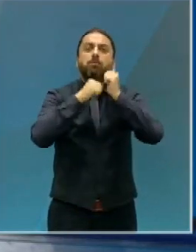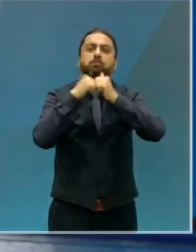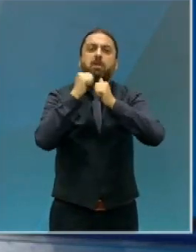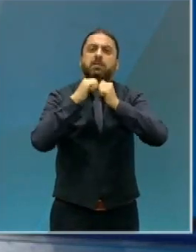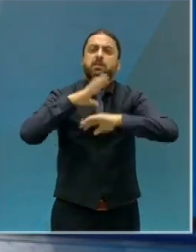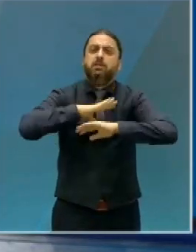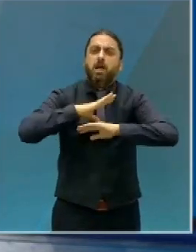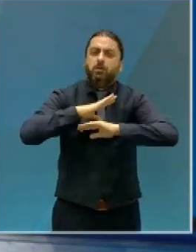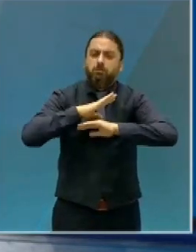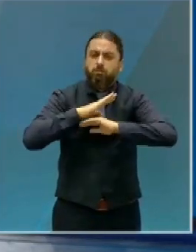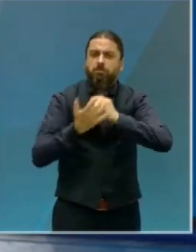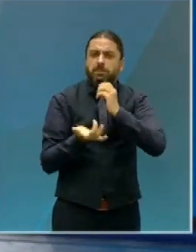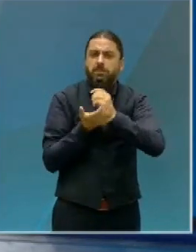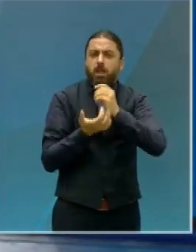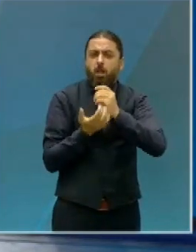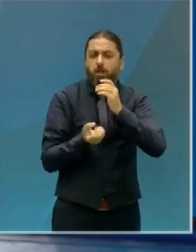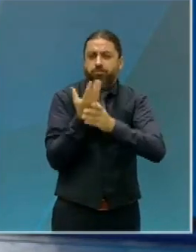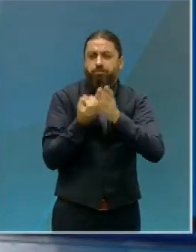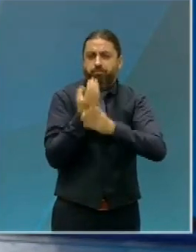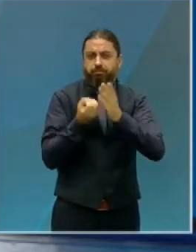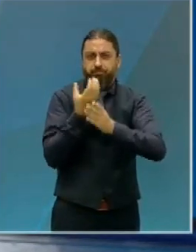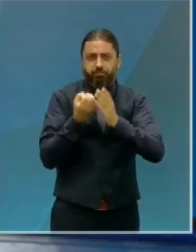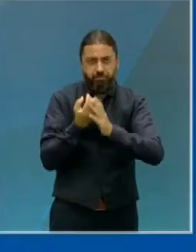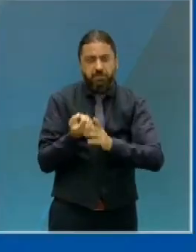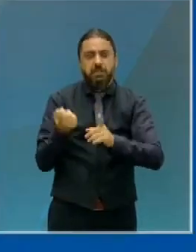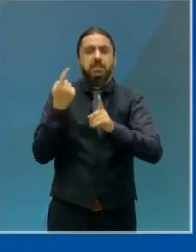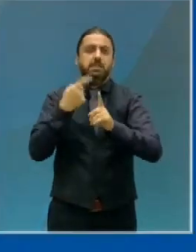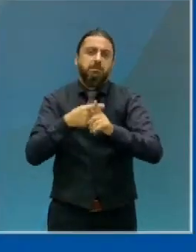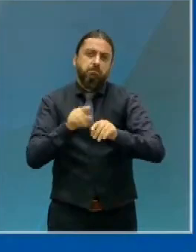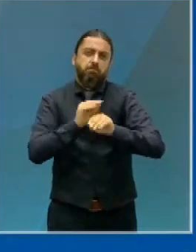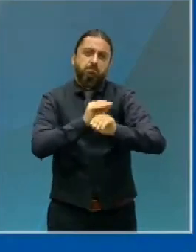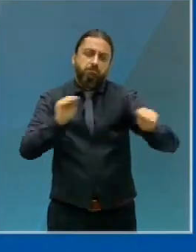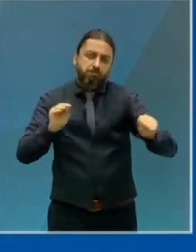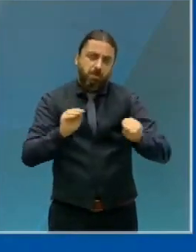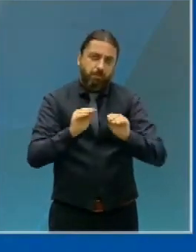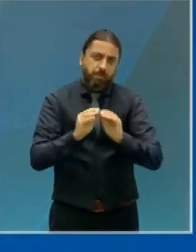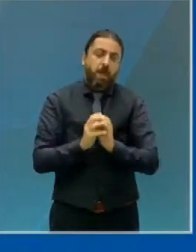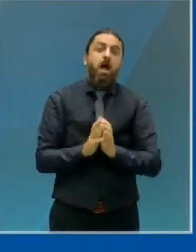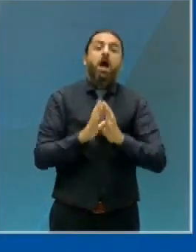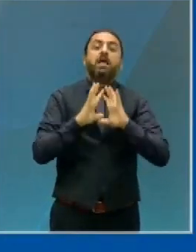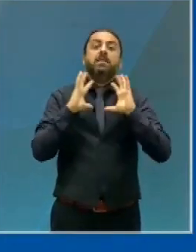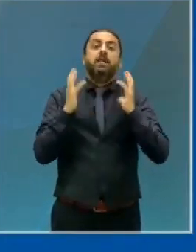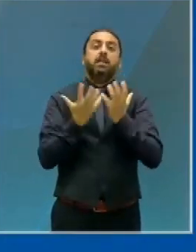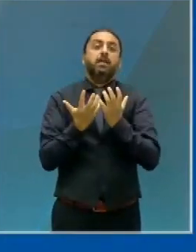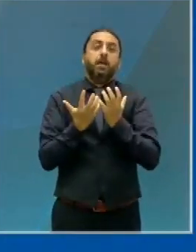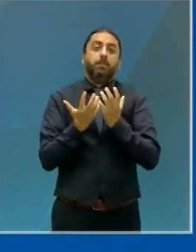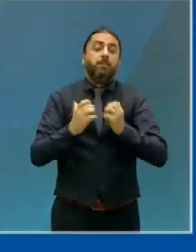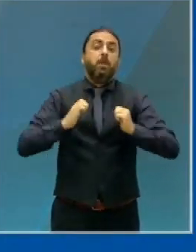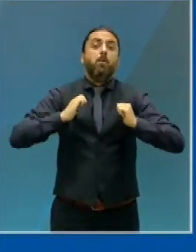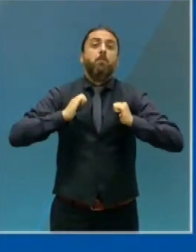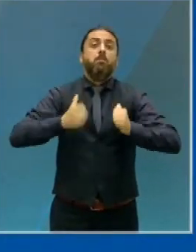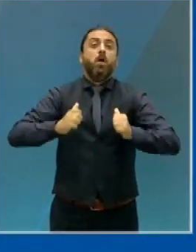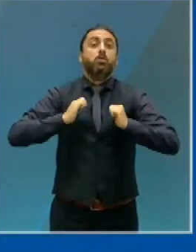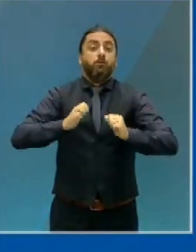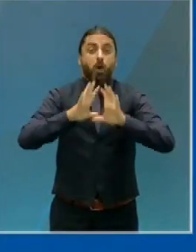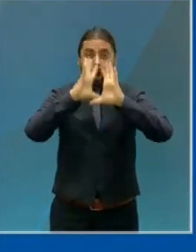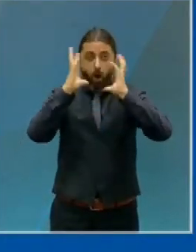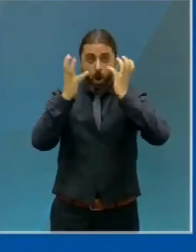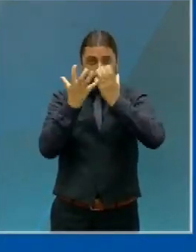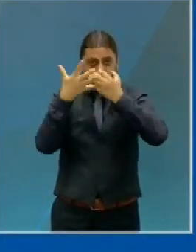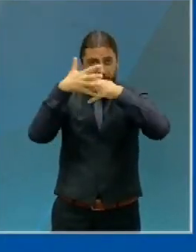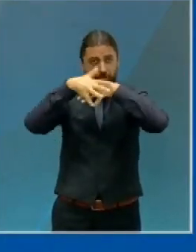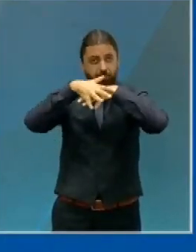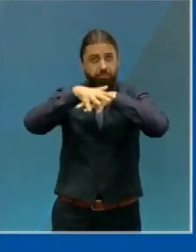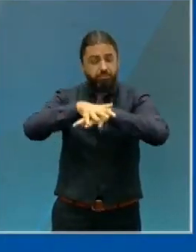δυνάμεων, αλλά και του νομικού πλαισίου για τις αμυντικές προμήθειες. Με άλλα λόγια, οι πρωτοβουλίες αυτές συνθέτουν